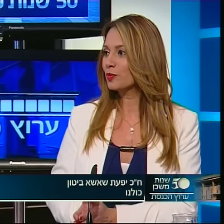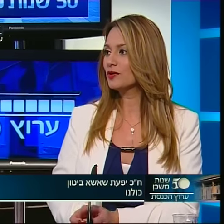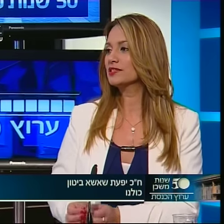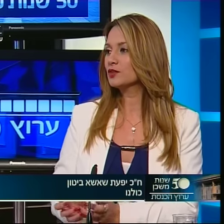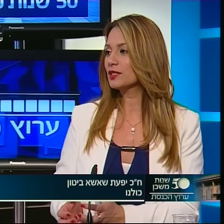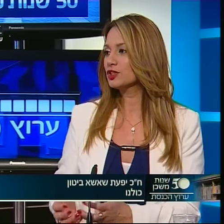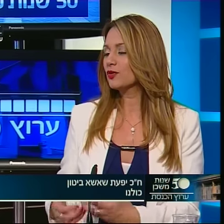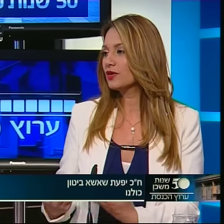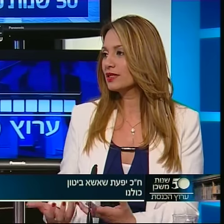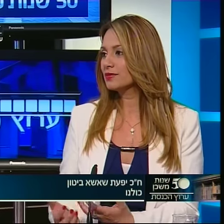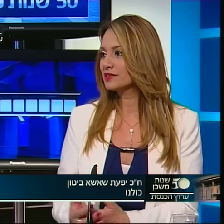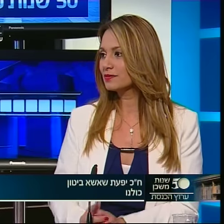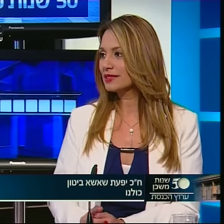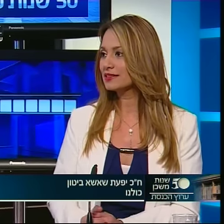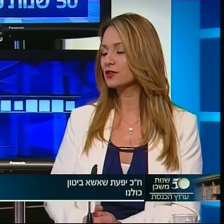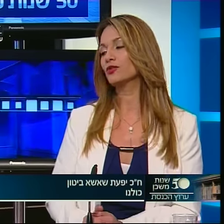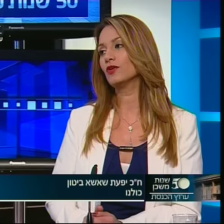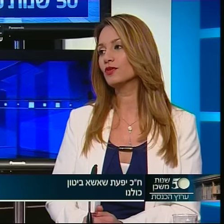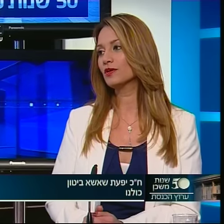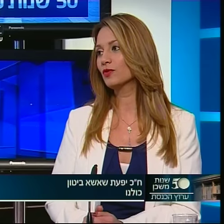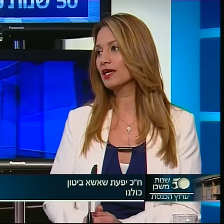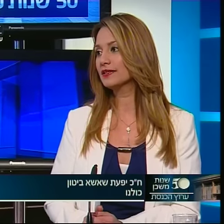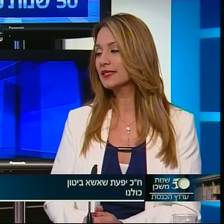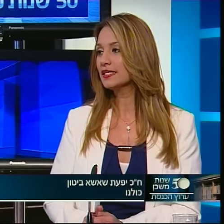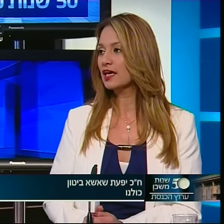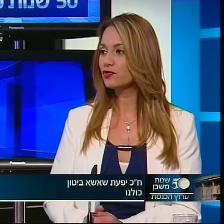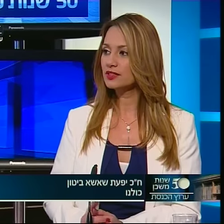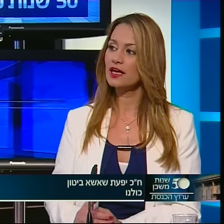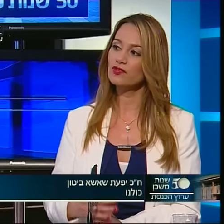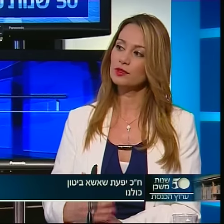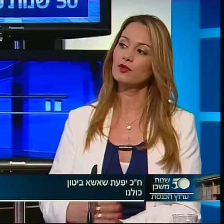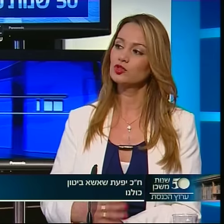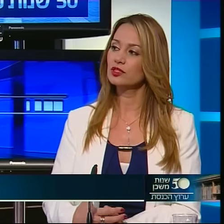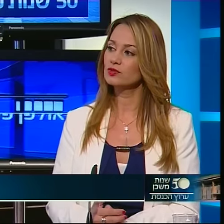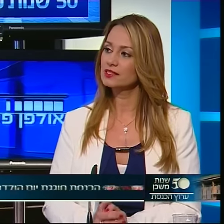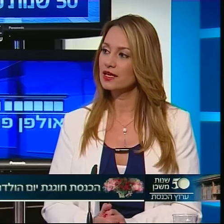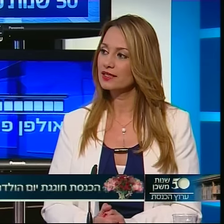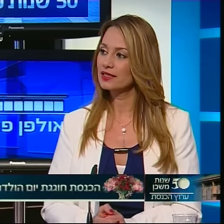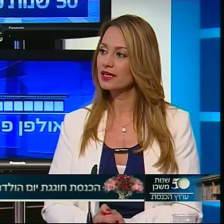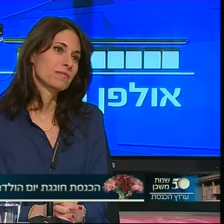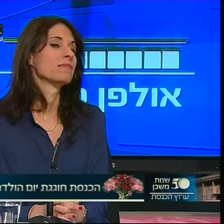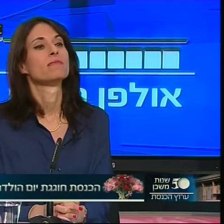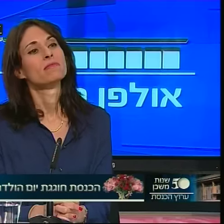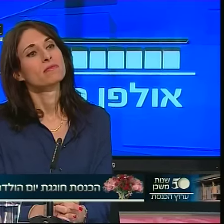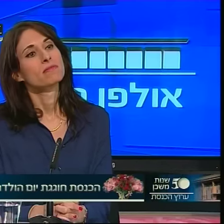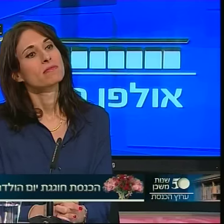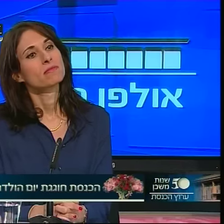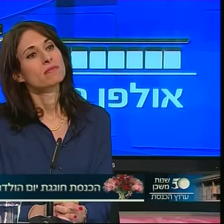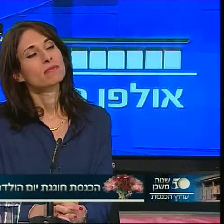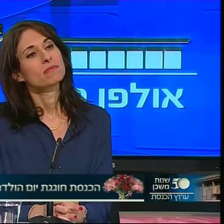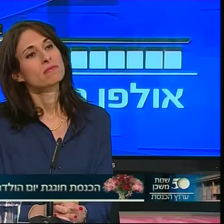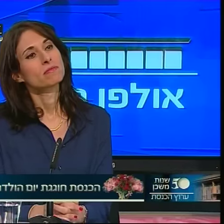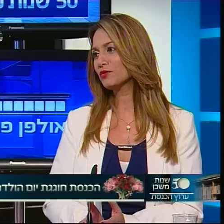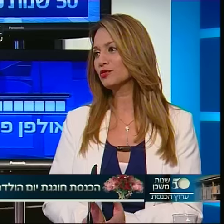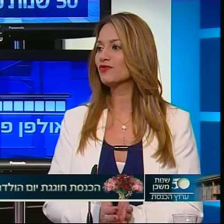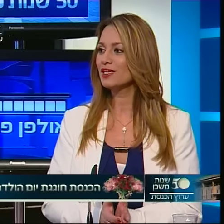יותר, הפופוליסטי, או מה שיכול בעצם לייצר כותרות אל מול העבודה והמטרות שאני רוצה להשיג. אחר כך אני מקטרת,